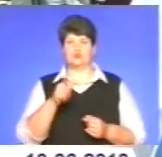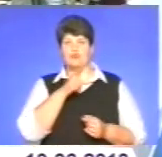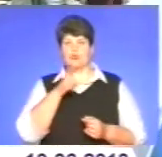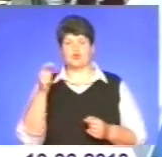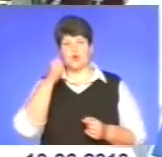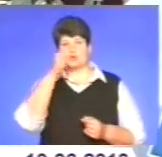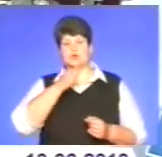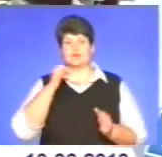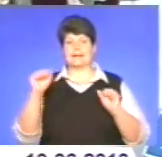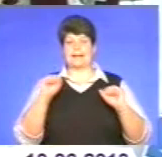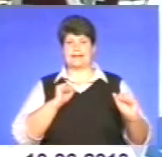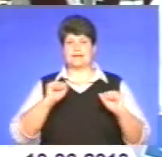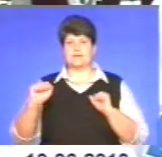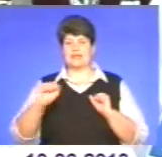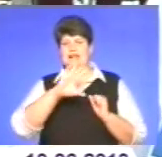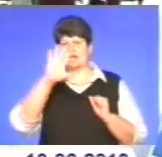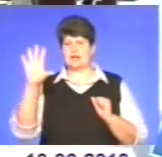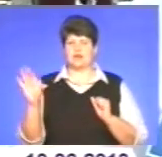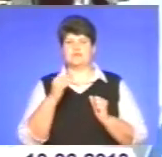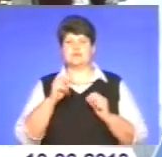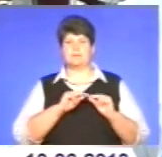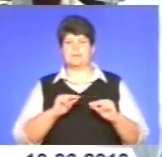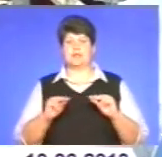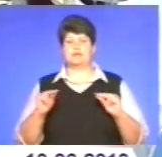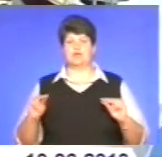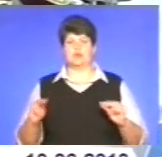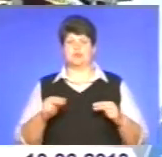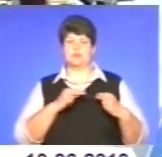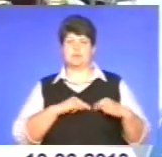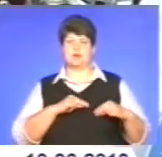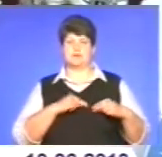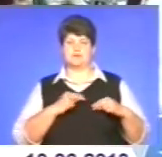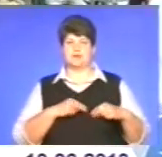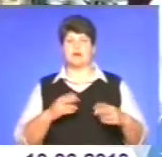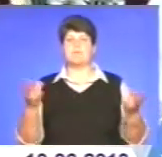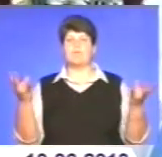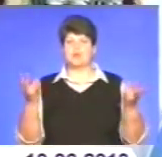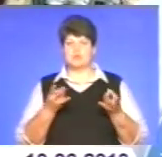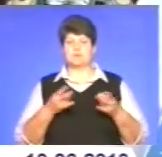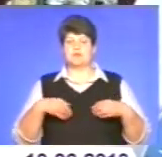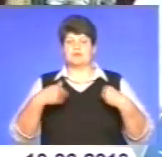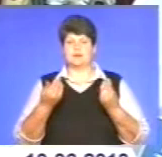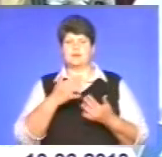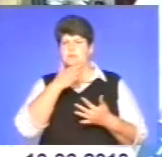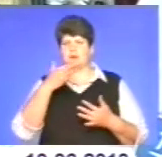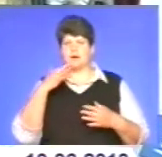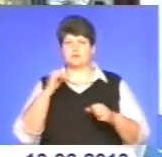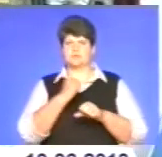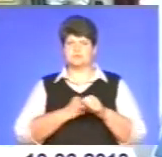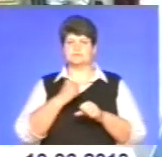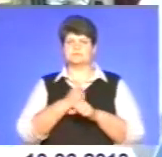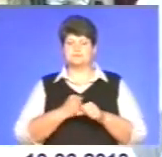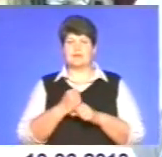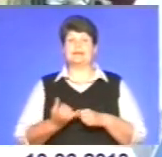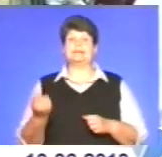року керівникам і всім педагогічним працівникам потрібно прикласти багато зусиль і праці для